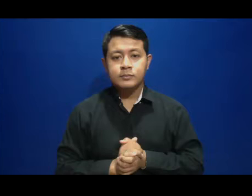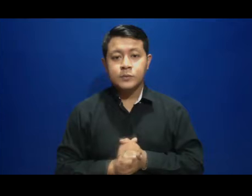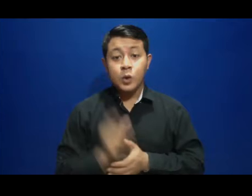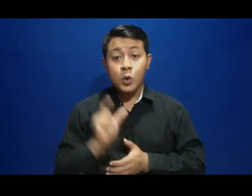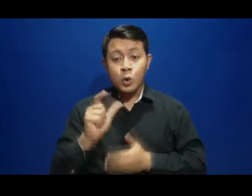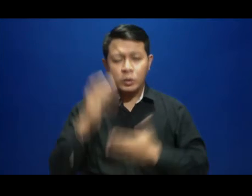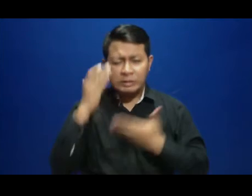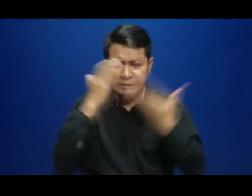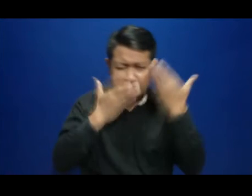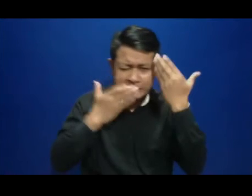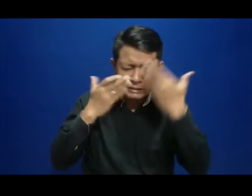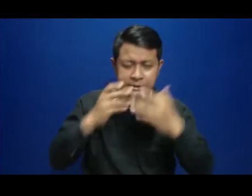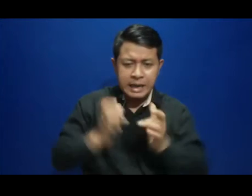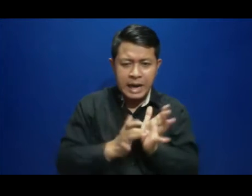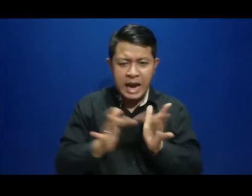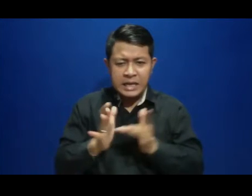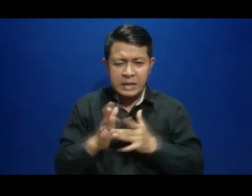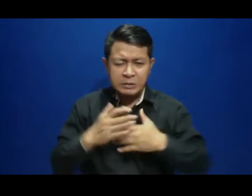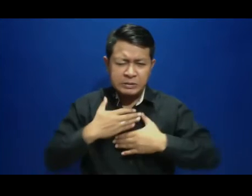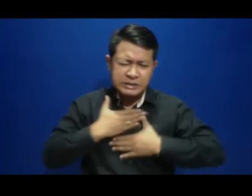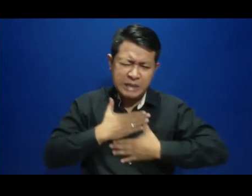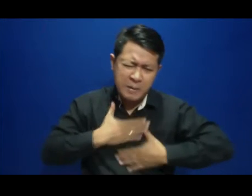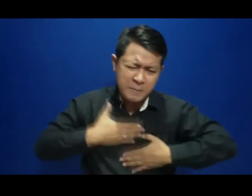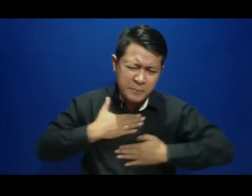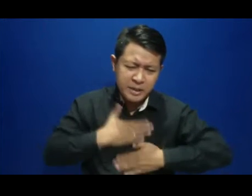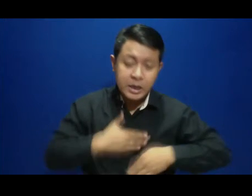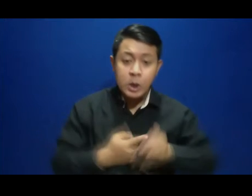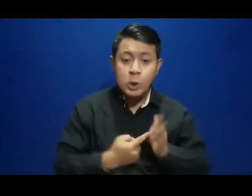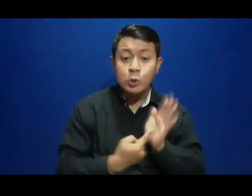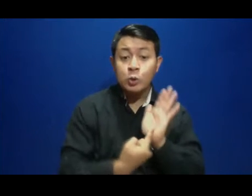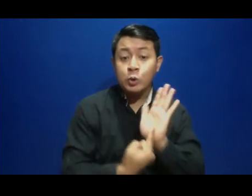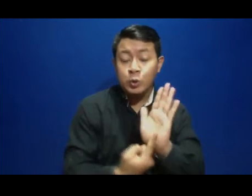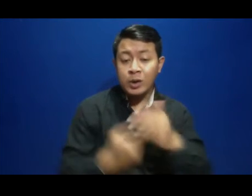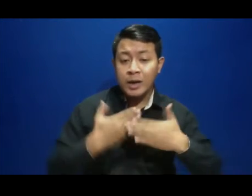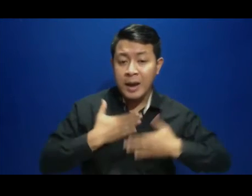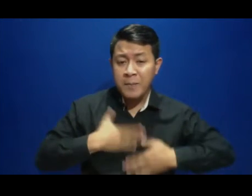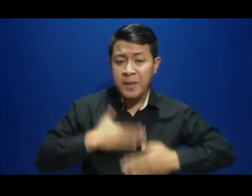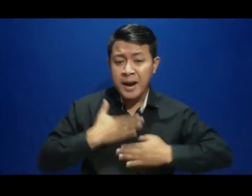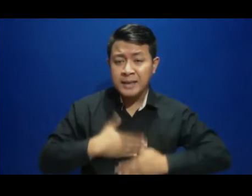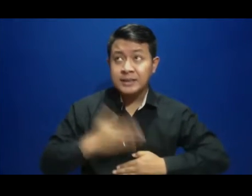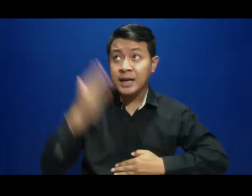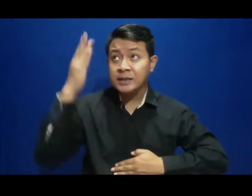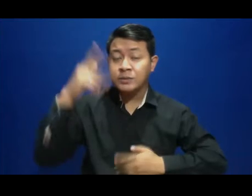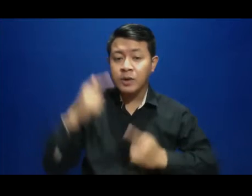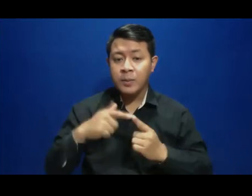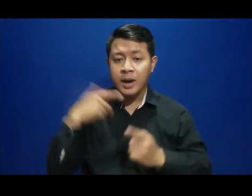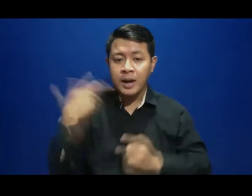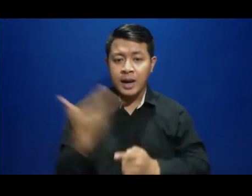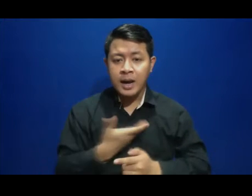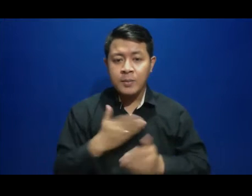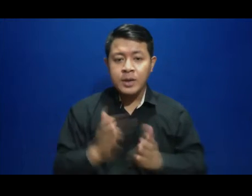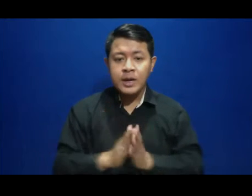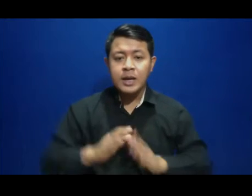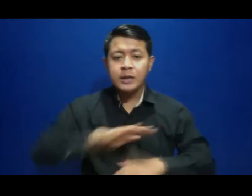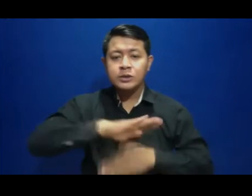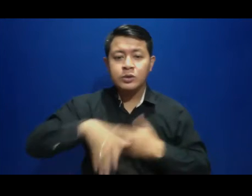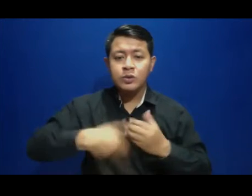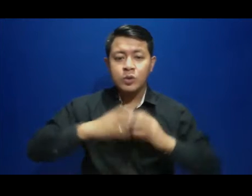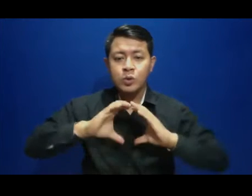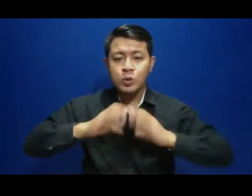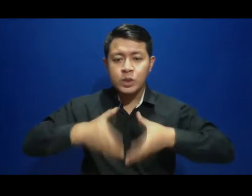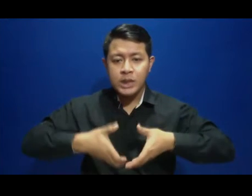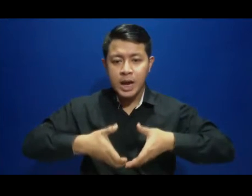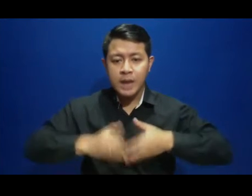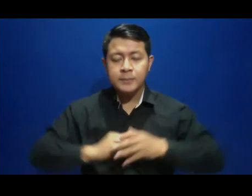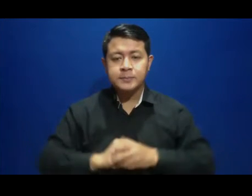Demi sengsara Yesus yang pedih, tunjukkanlah belas kasih-Mu kepada kami dan seluruh dunia.